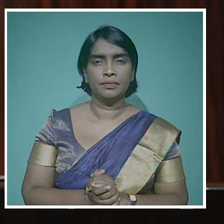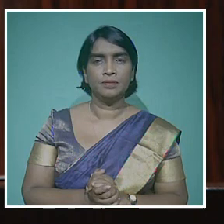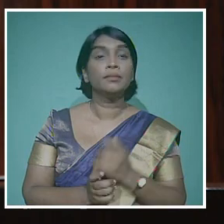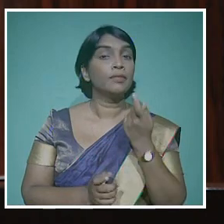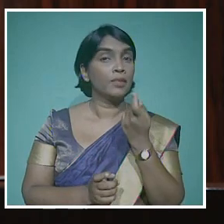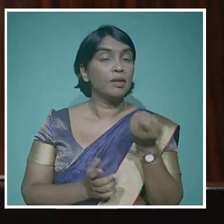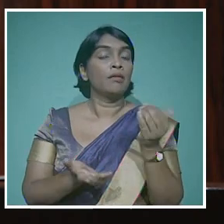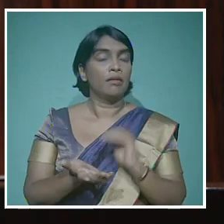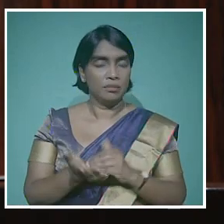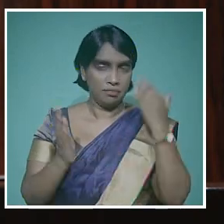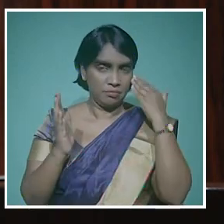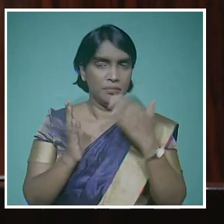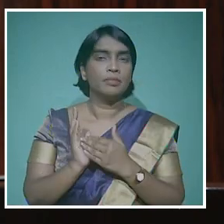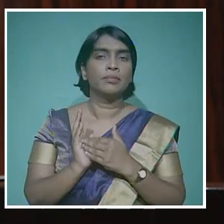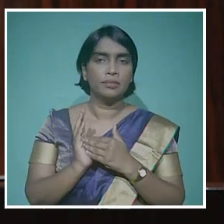ආර්ථිකයේ නව පදනම